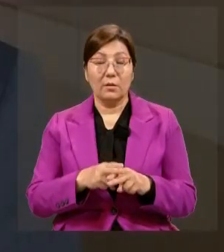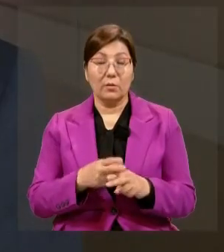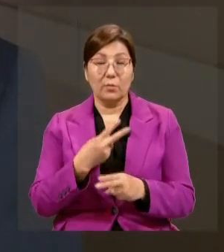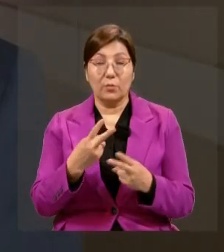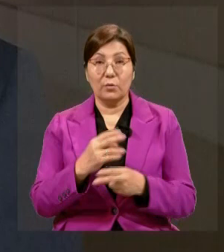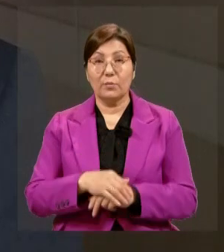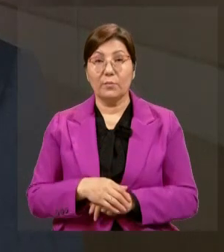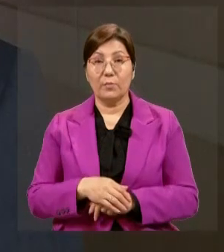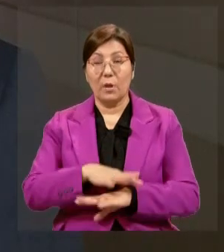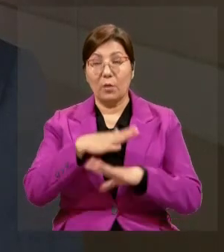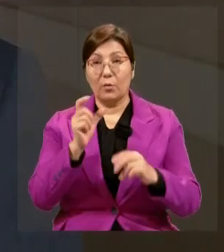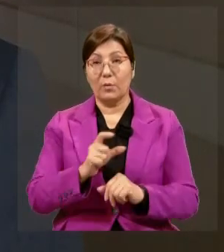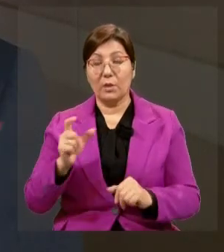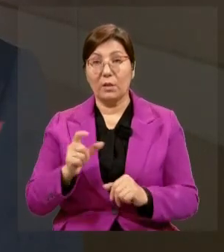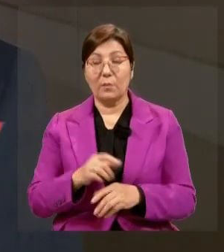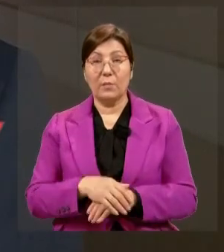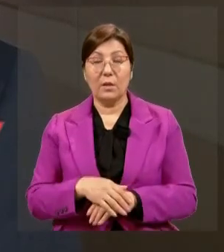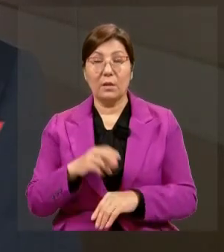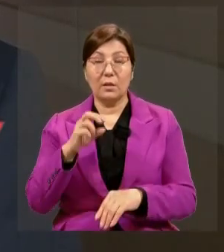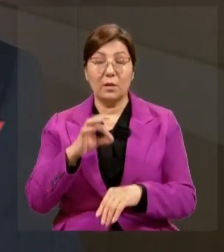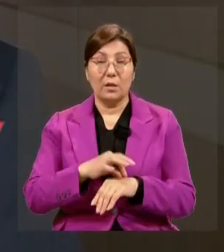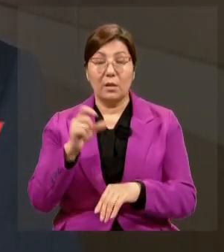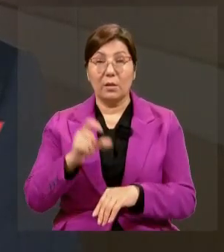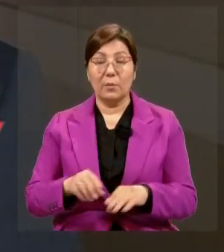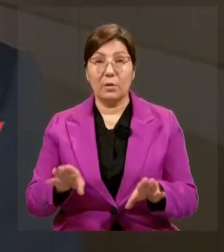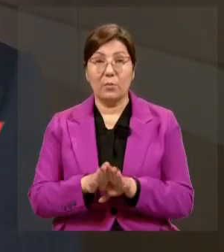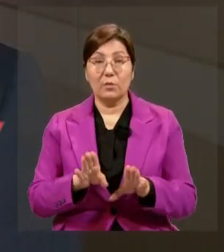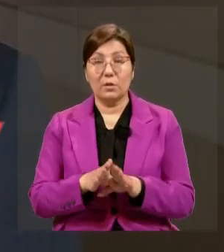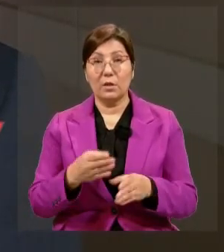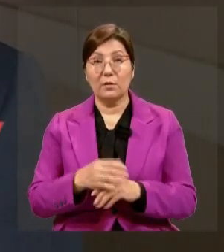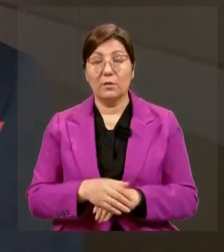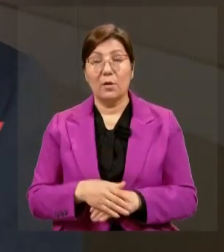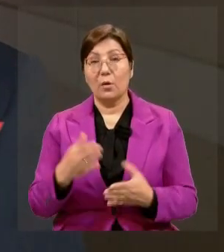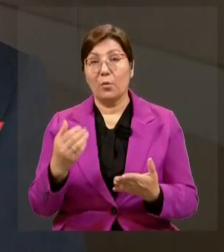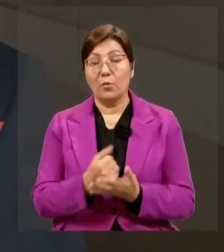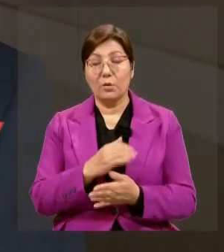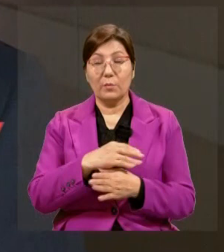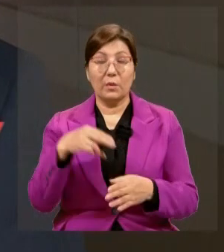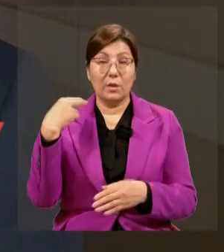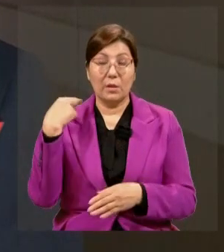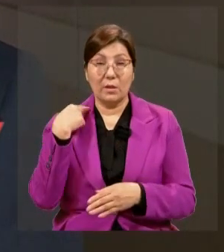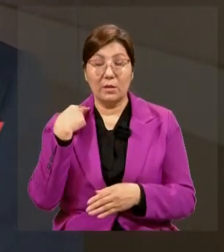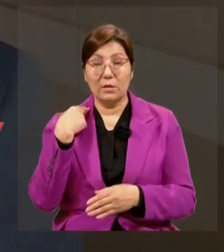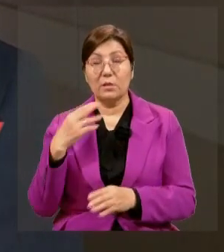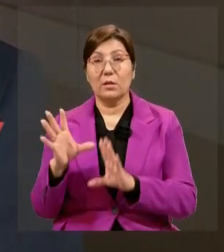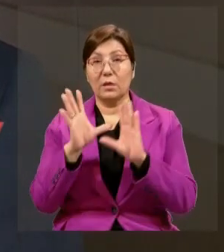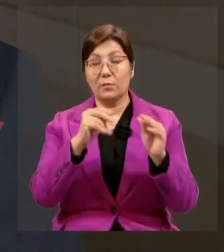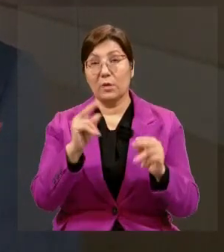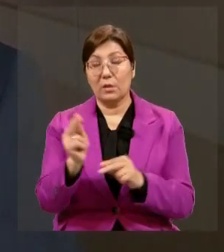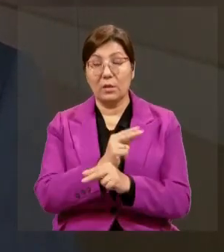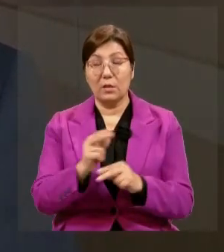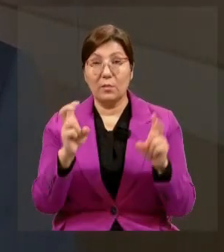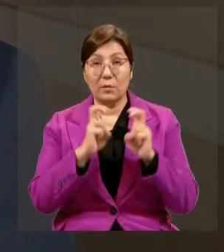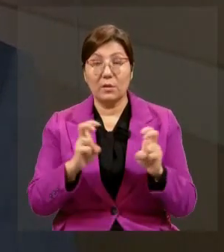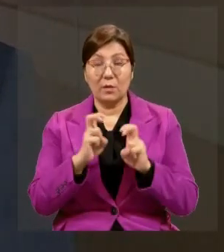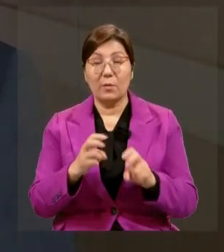Көптеген адамдарымыз, науқастарымыз осыған қол жете алмай, мысалға шетелге кетіп жатыр. Деге алайда біз осы